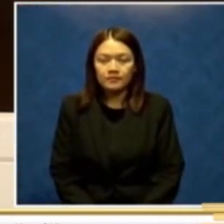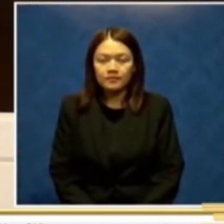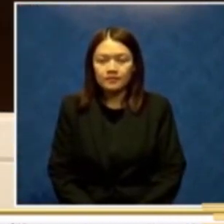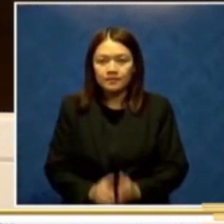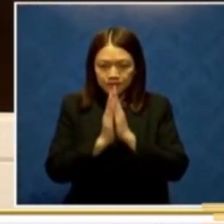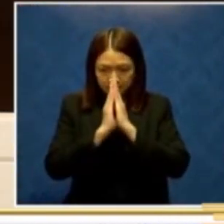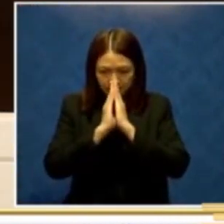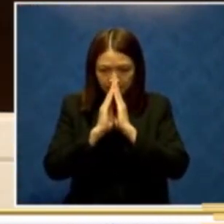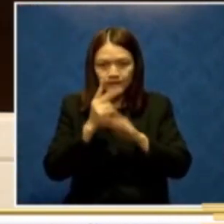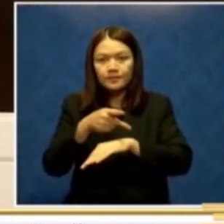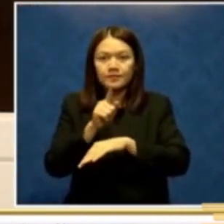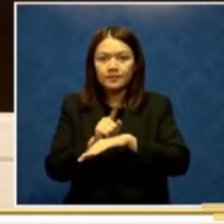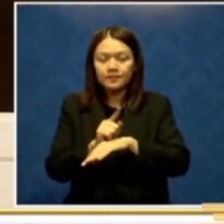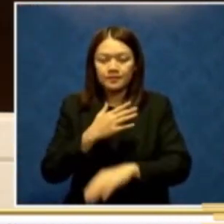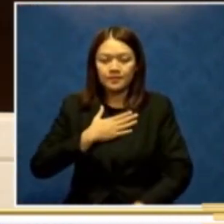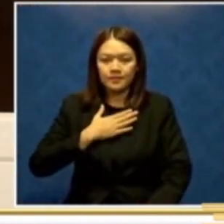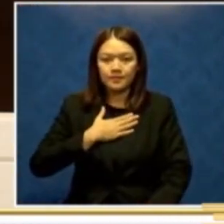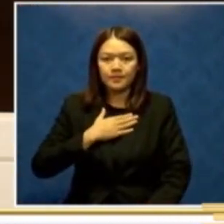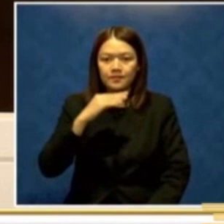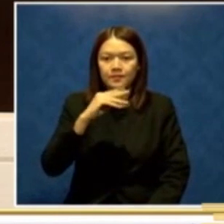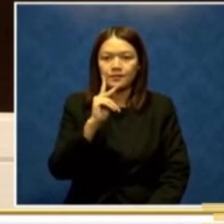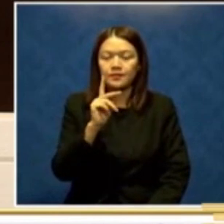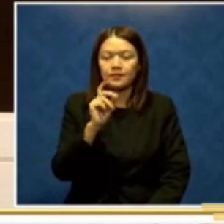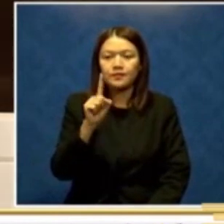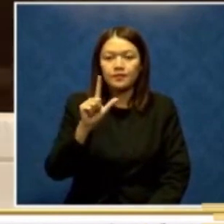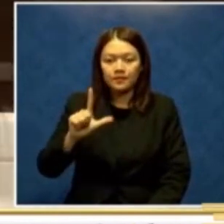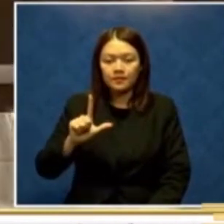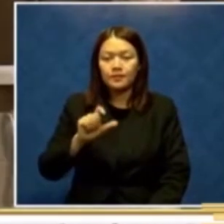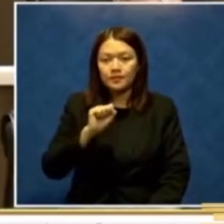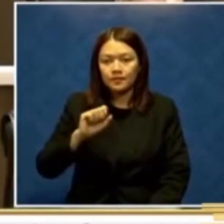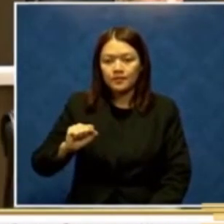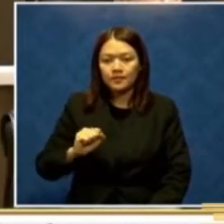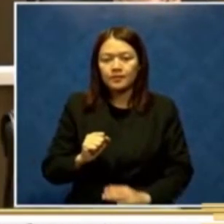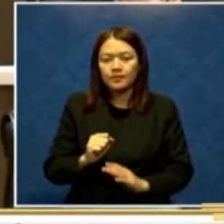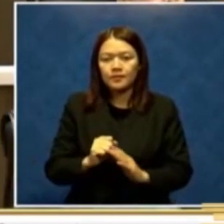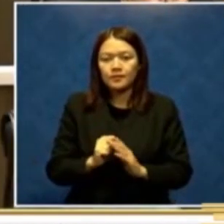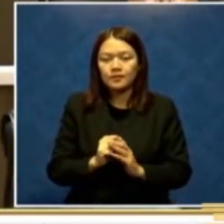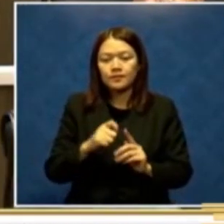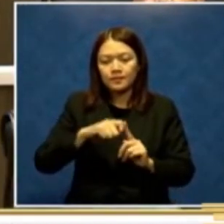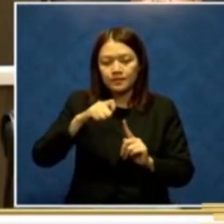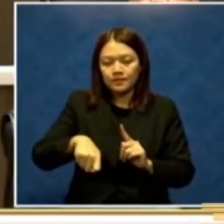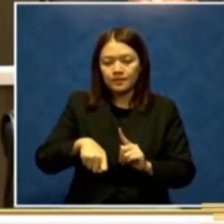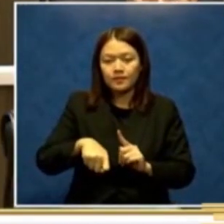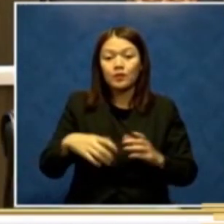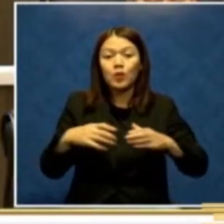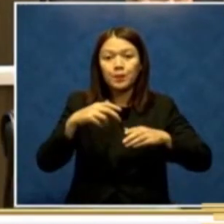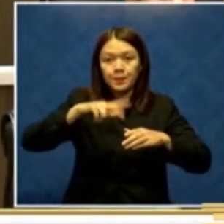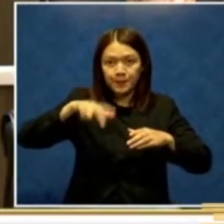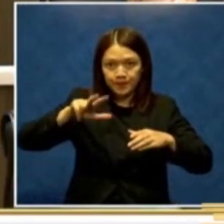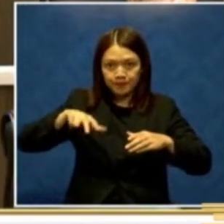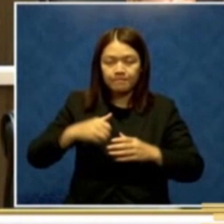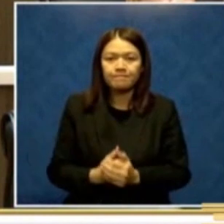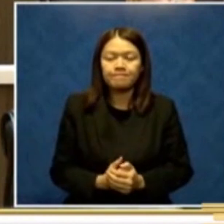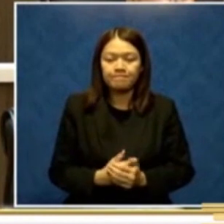กับเรีนธรมทานสภาทที่คลบกบผมขายโสลรรทานสมัจิตสภาพุ่ไราสดรจหัคอรสิมา เขต 6 พักเพื่อไทย